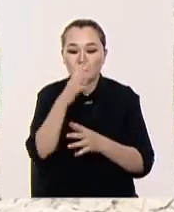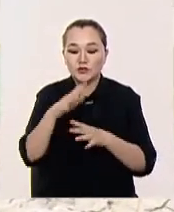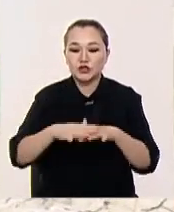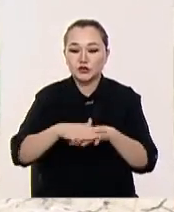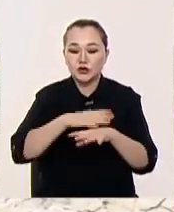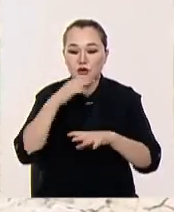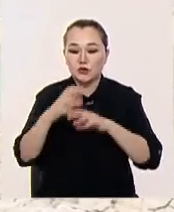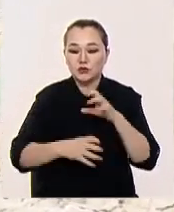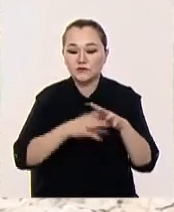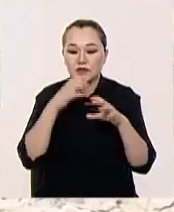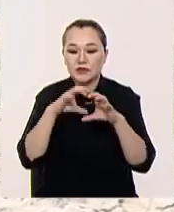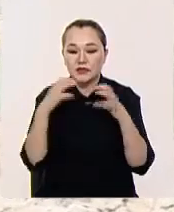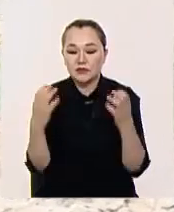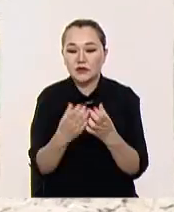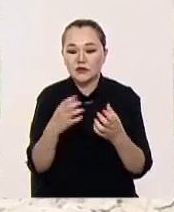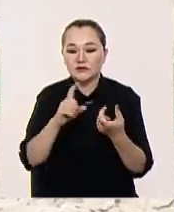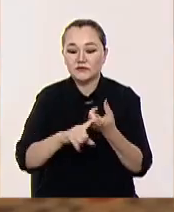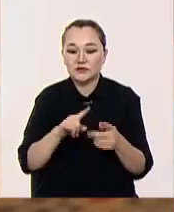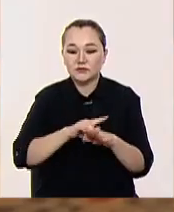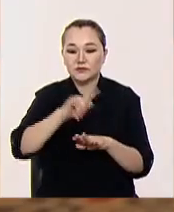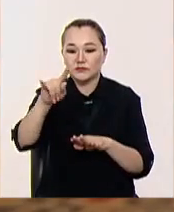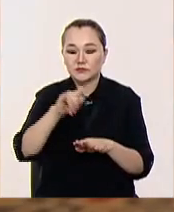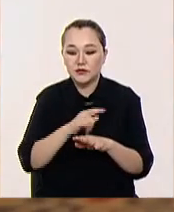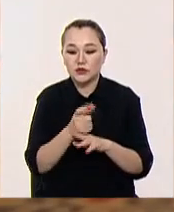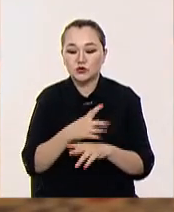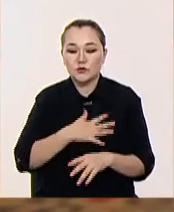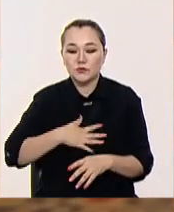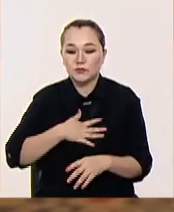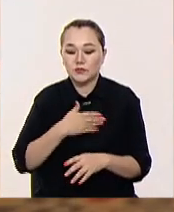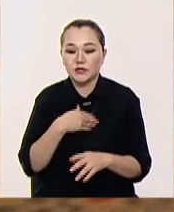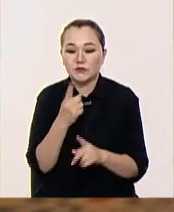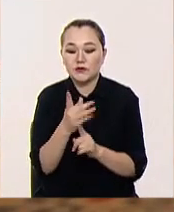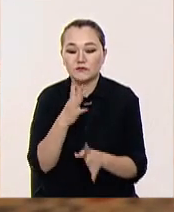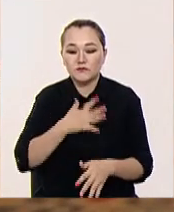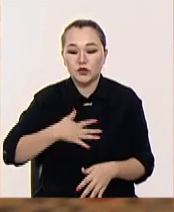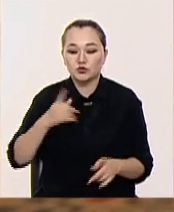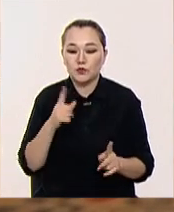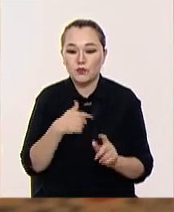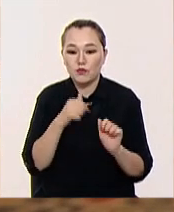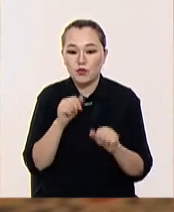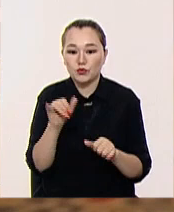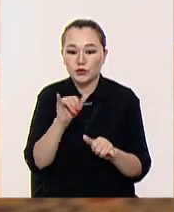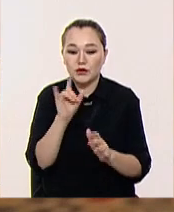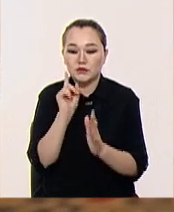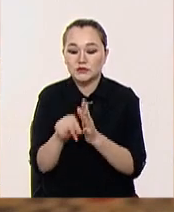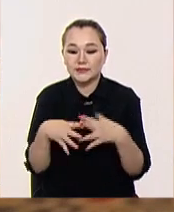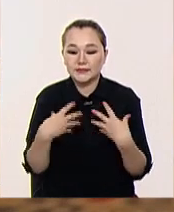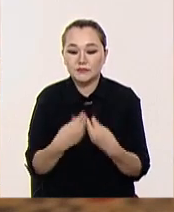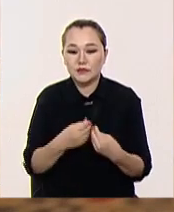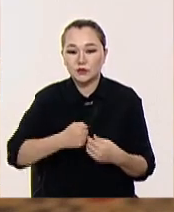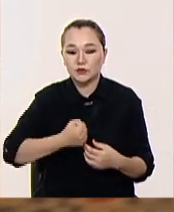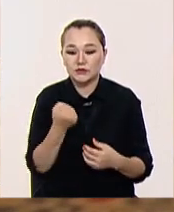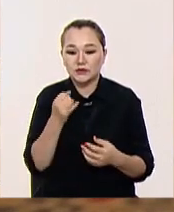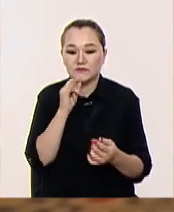терминала. Что волнует алматинцев? Меня это в первую очередь волнует, чтобы я мог куда-то летать с семьей, с друзьями